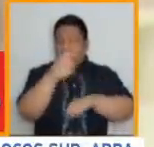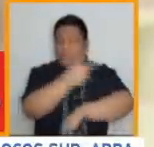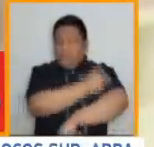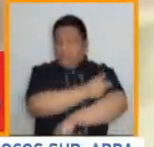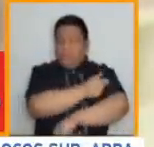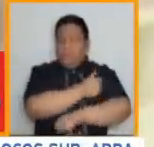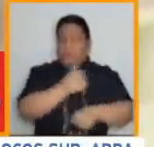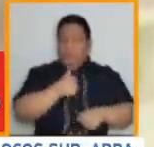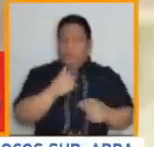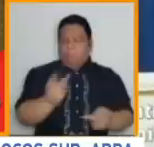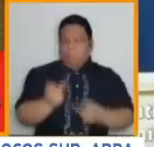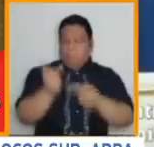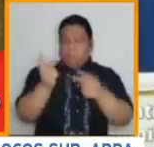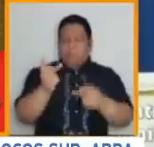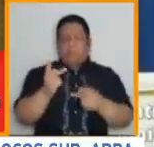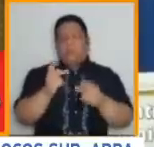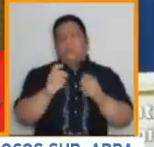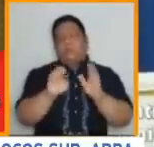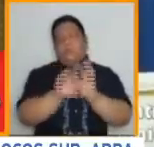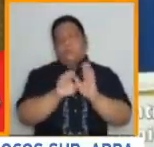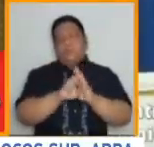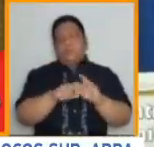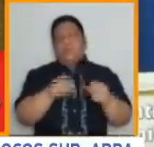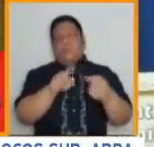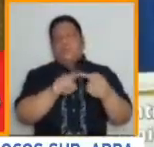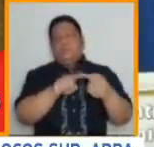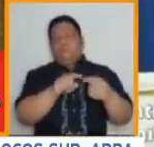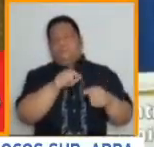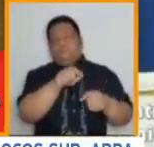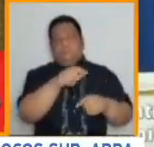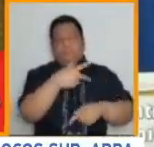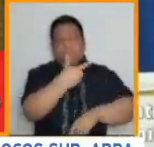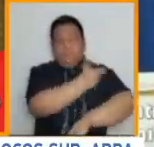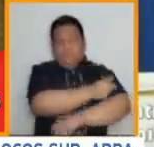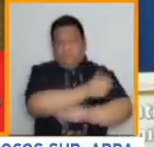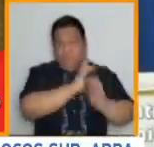no bakuna, no trabaho. You seek